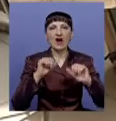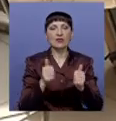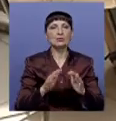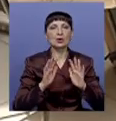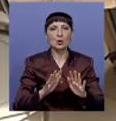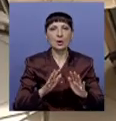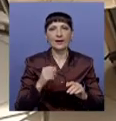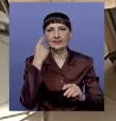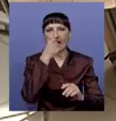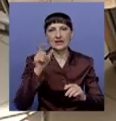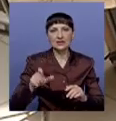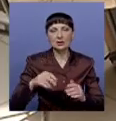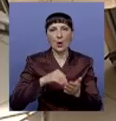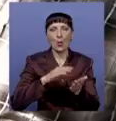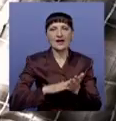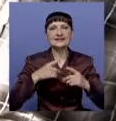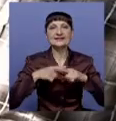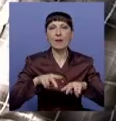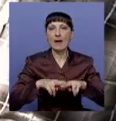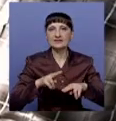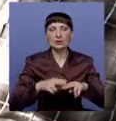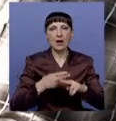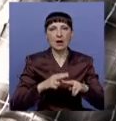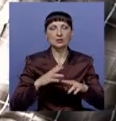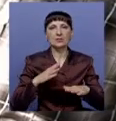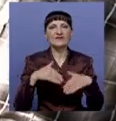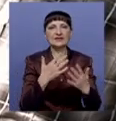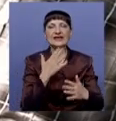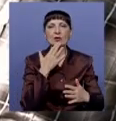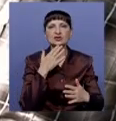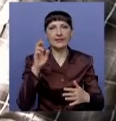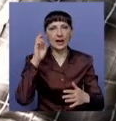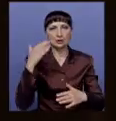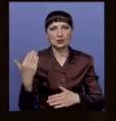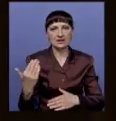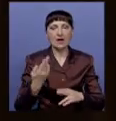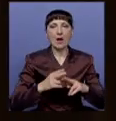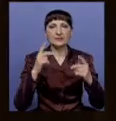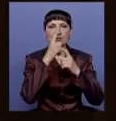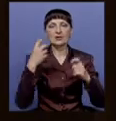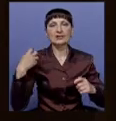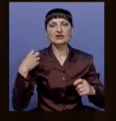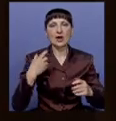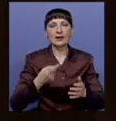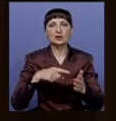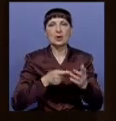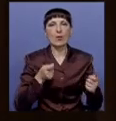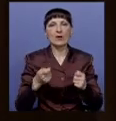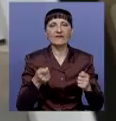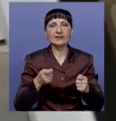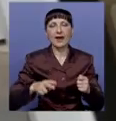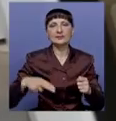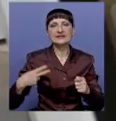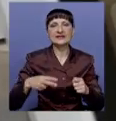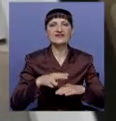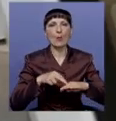лишь на лица, указанные в техпаспорте, который был выдан иностранным государством. Об этом сообщил начальник городского управления